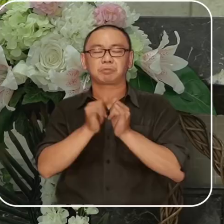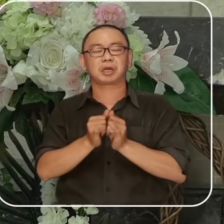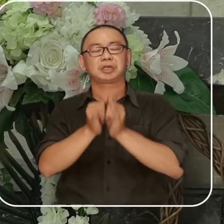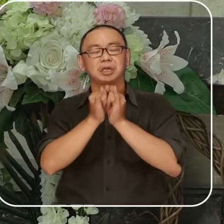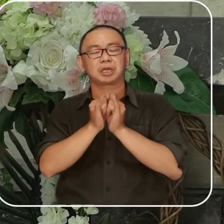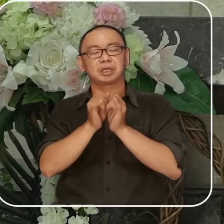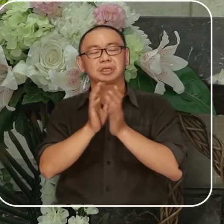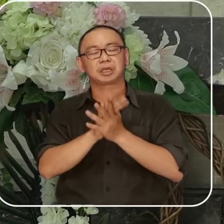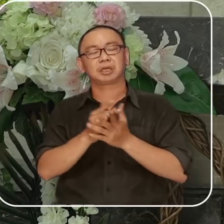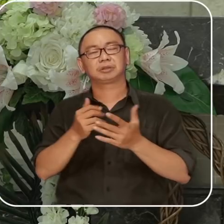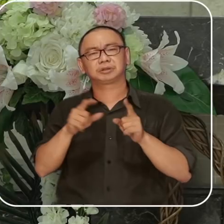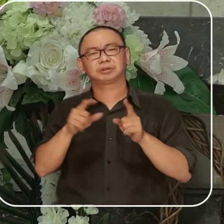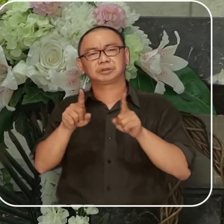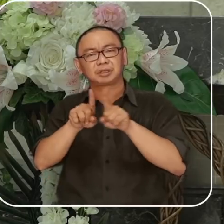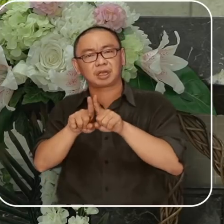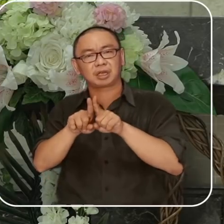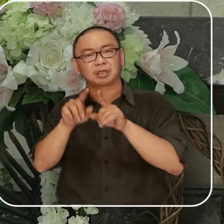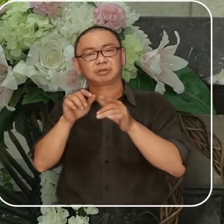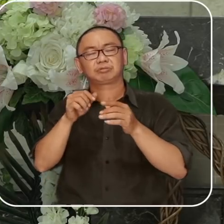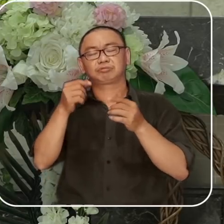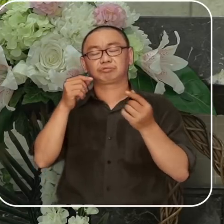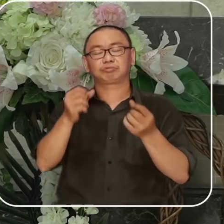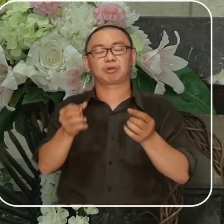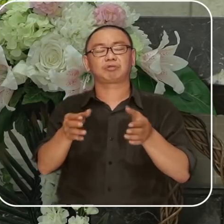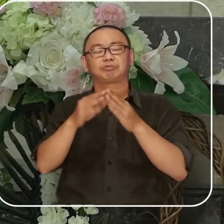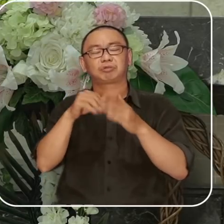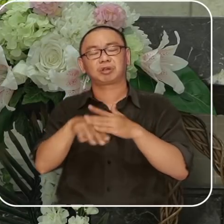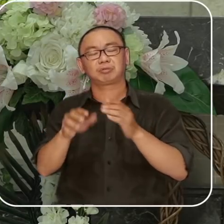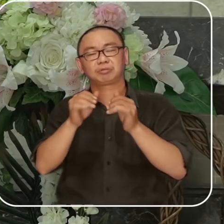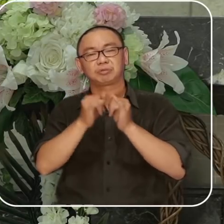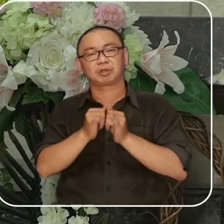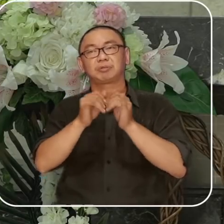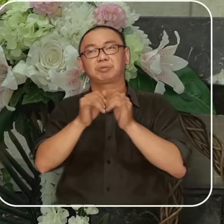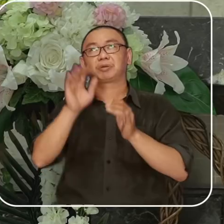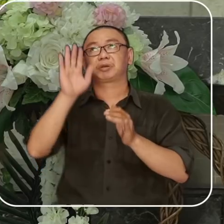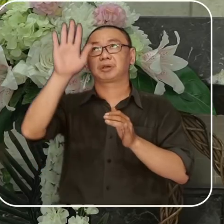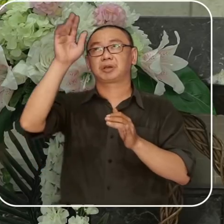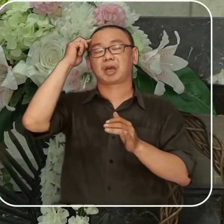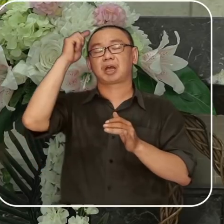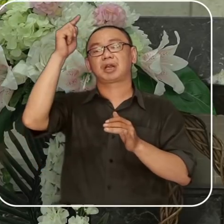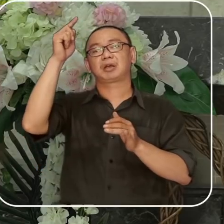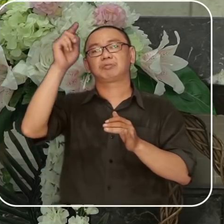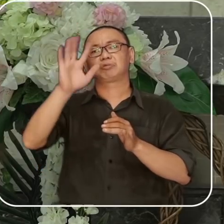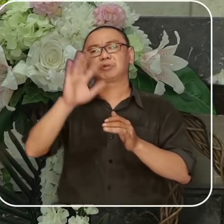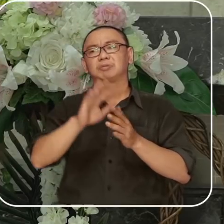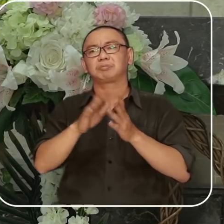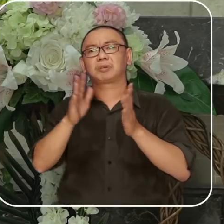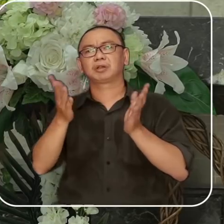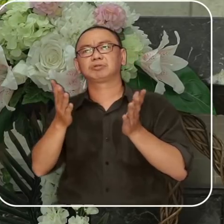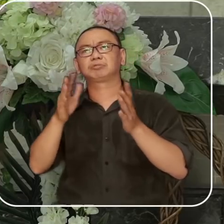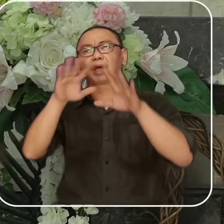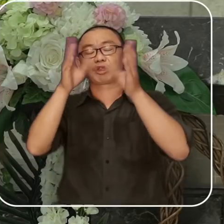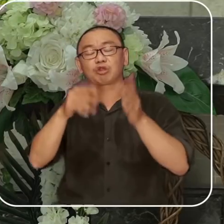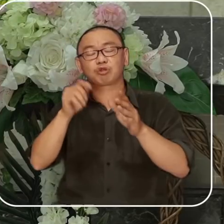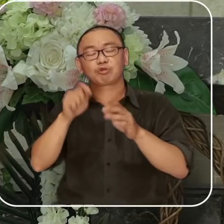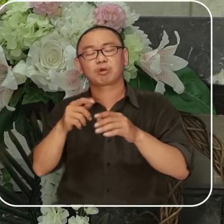setia. Diwujudkan beribadah kepada Allah. Bukan karena patung dan apapun yang disembah